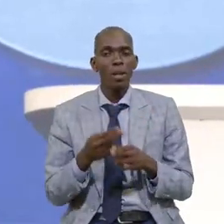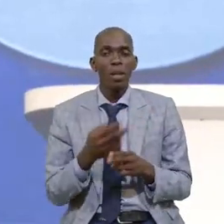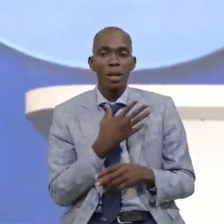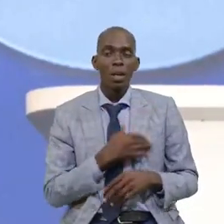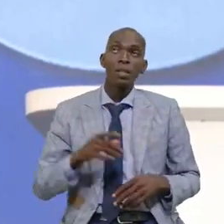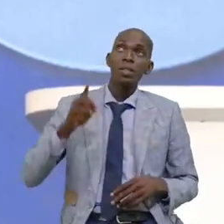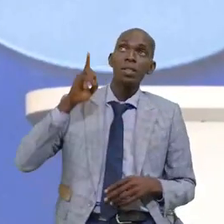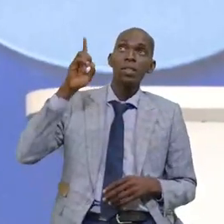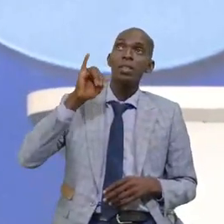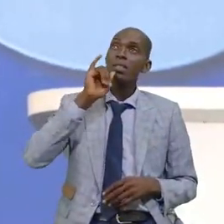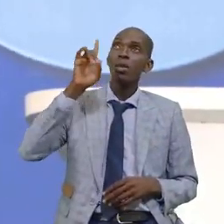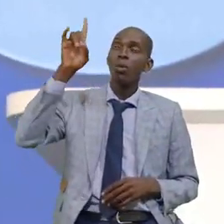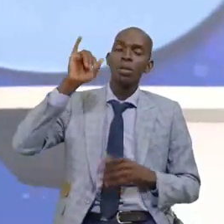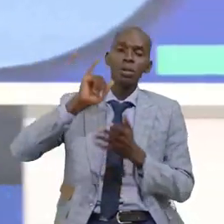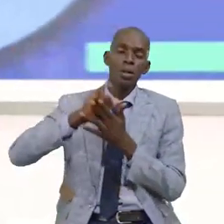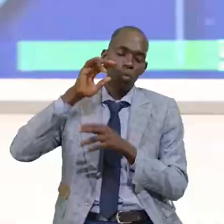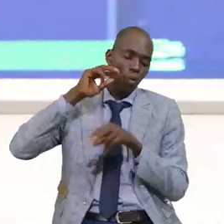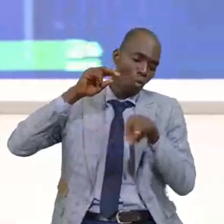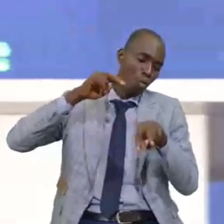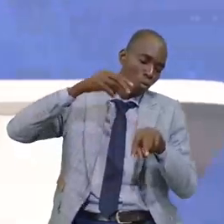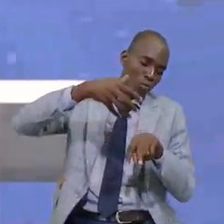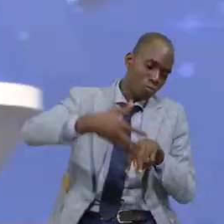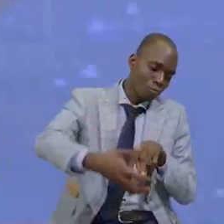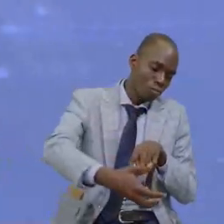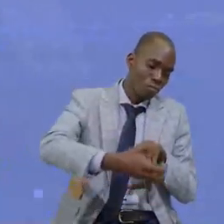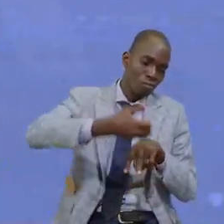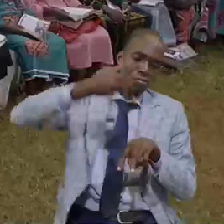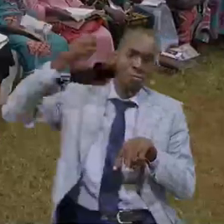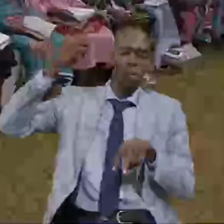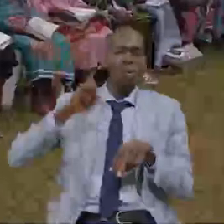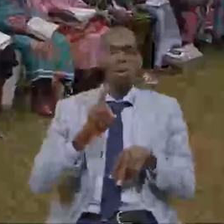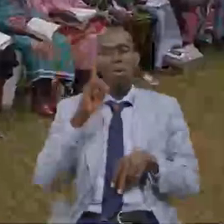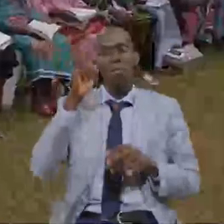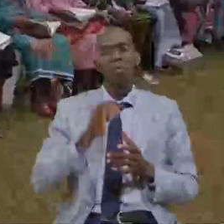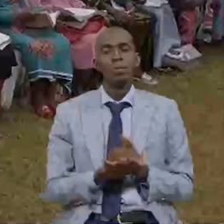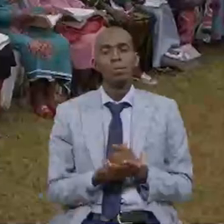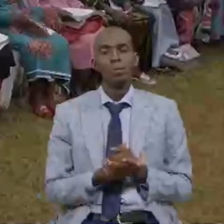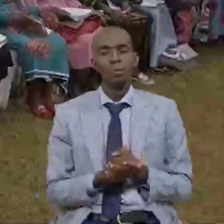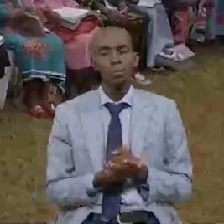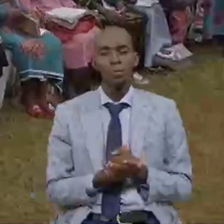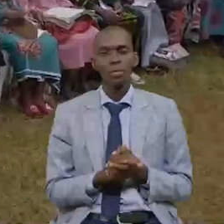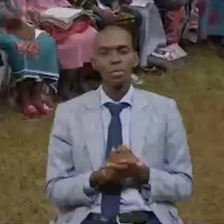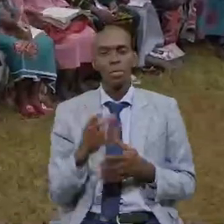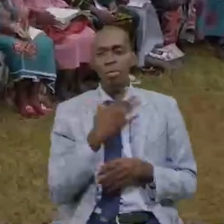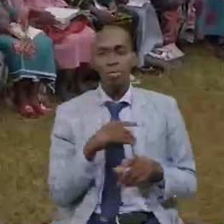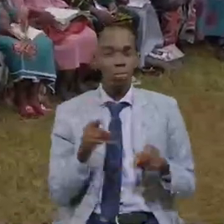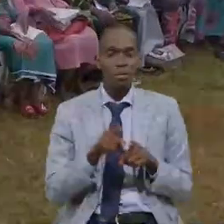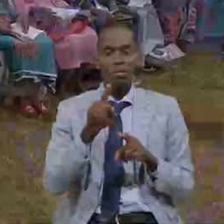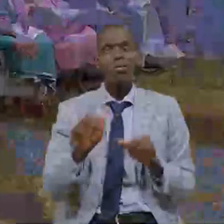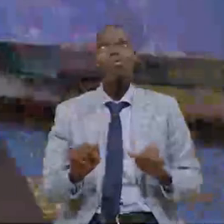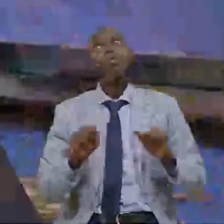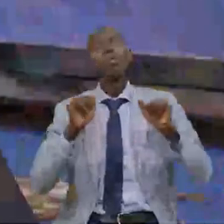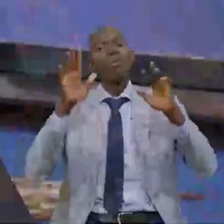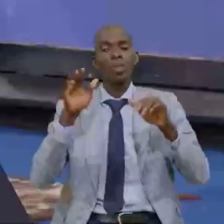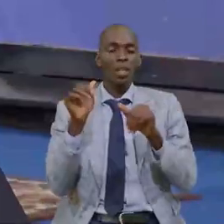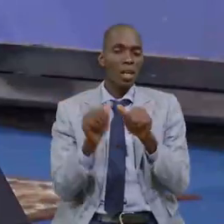c'est lui qui peut étendre sa main en bas et t'élever. Et comme tu